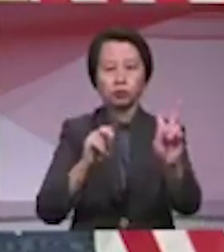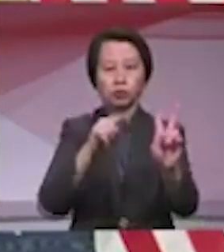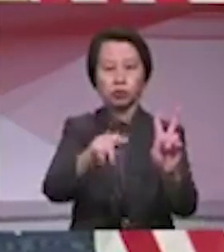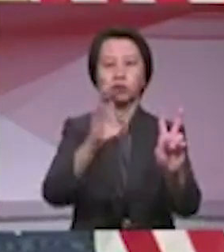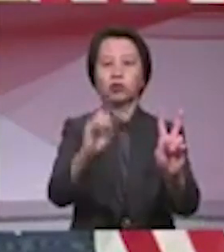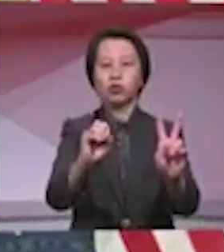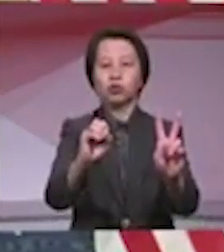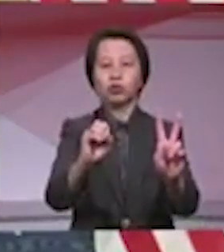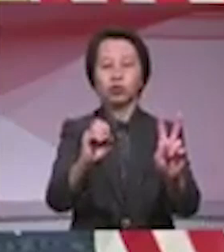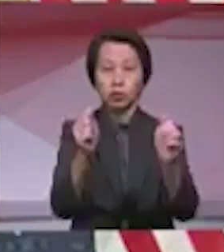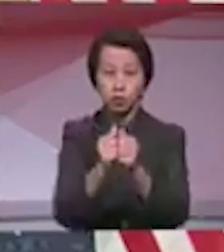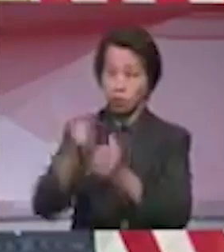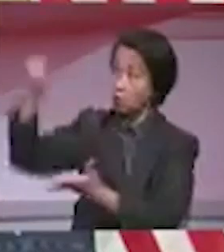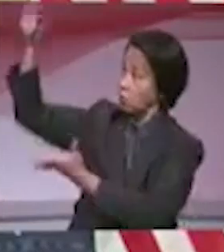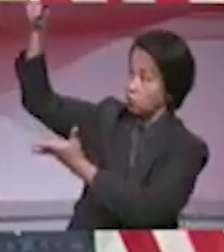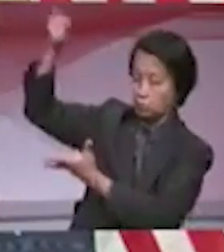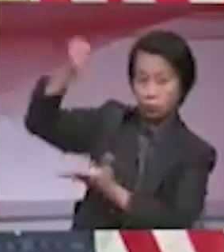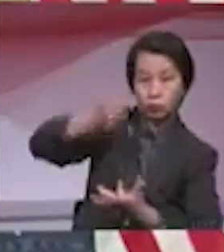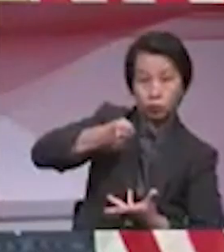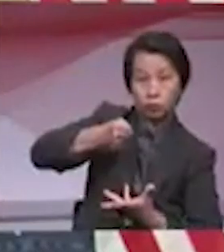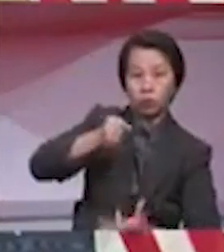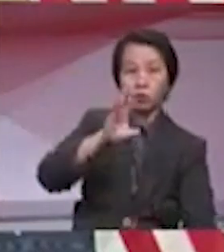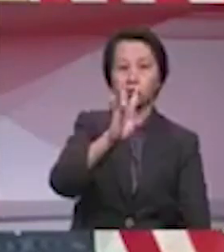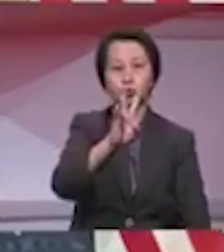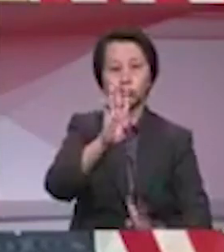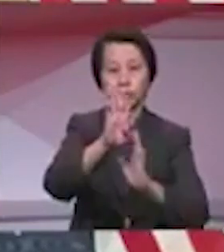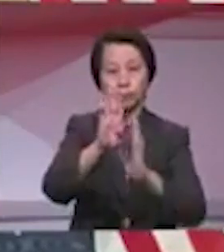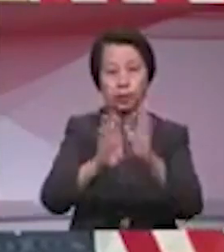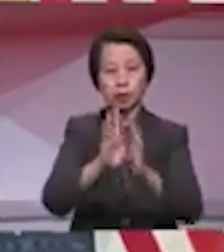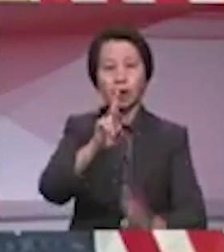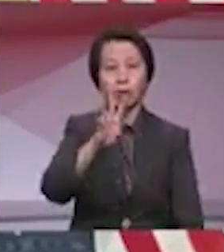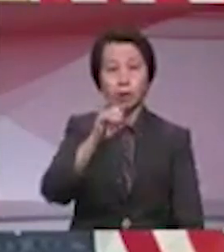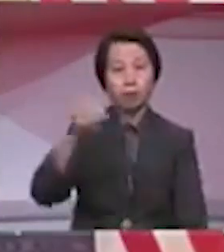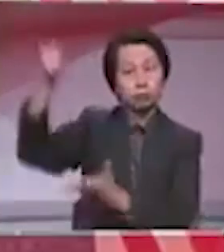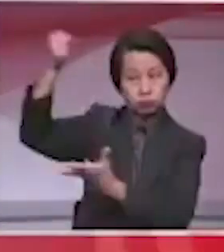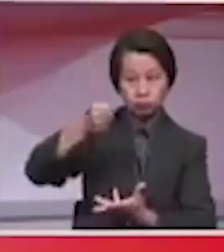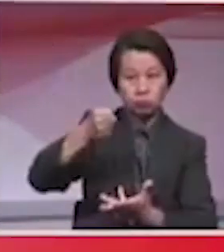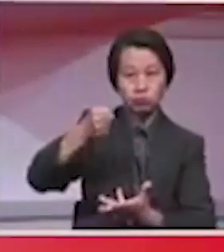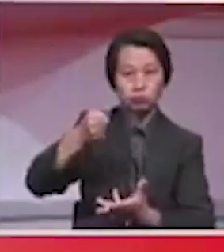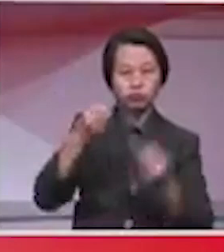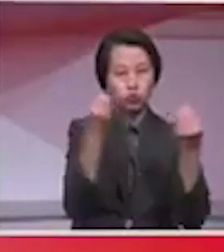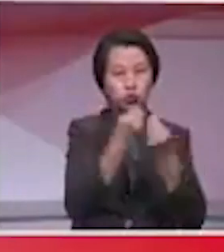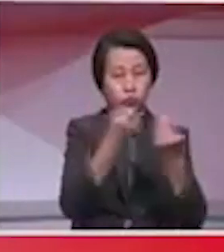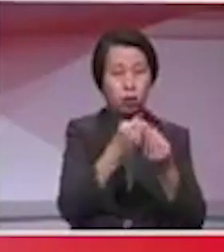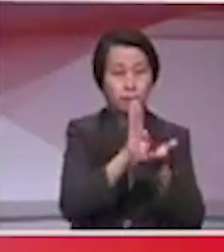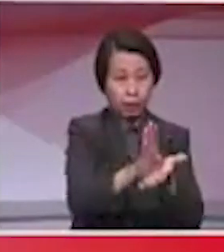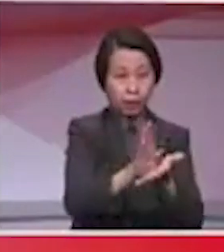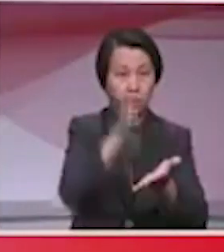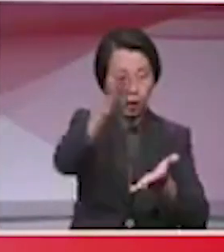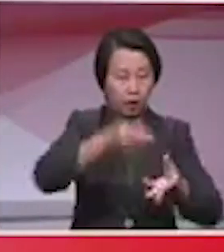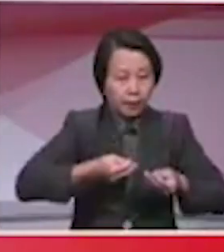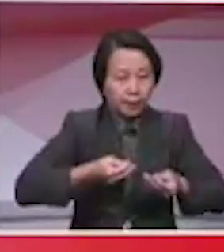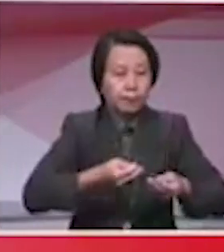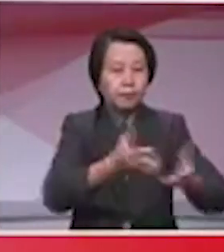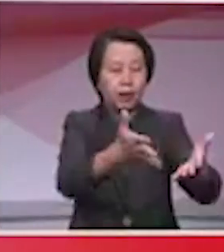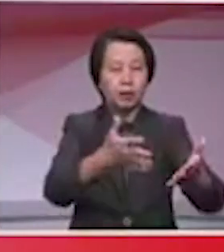dengan peruntukan hampir 7 bilion ringgit. Jumlah bantuan yang akan